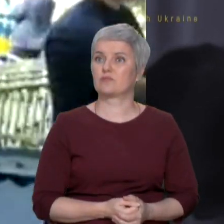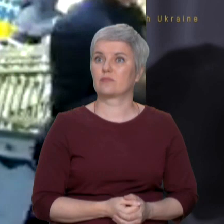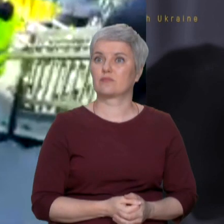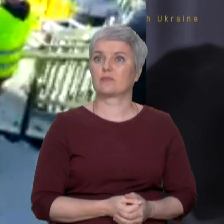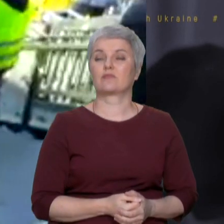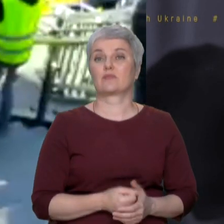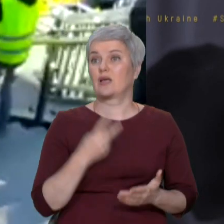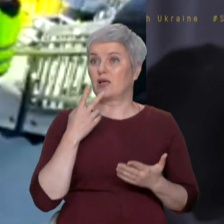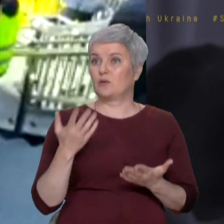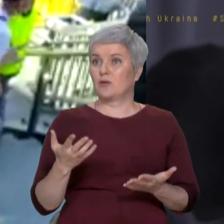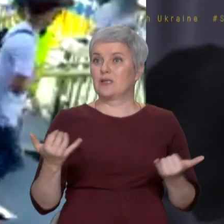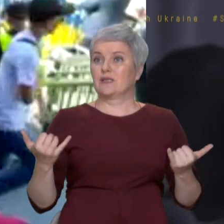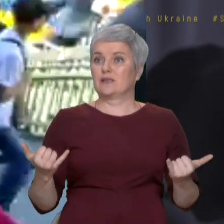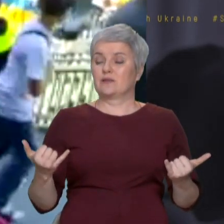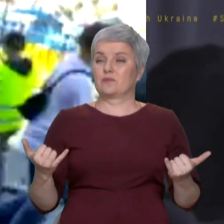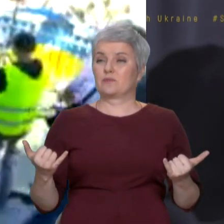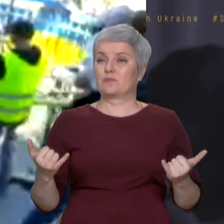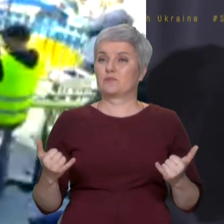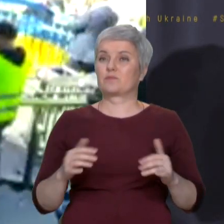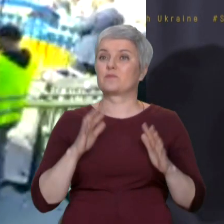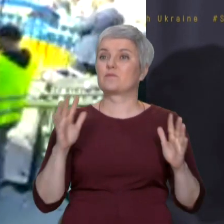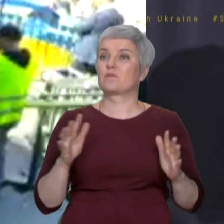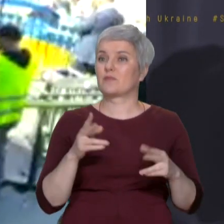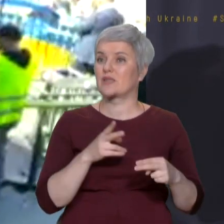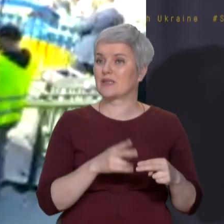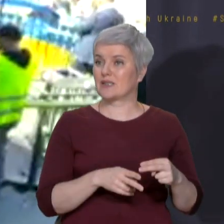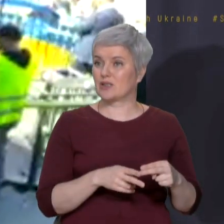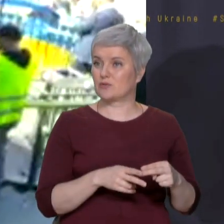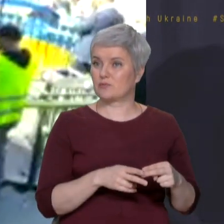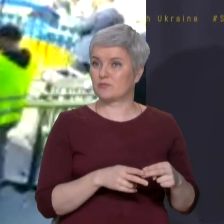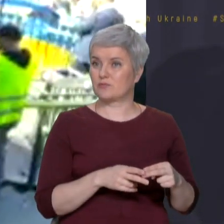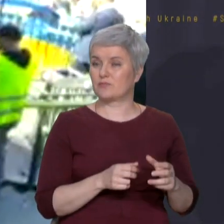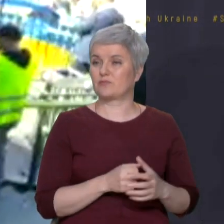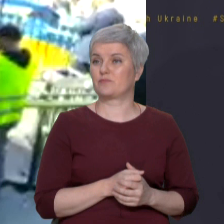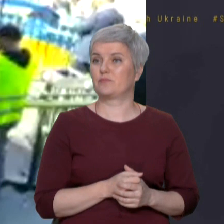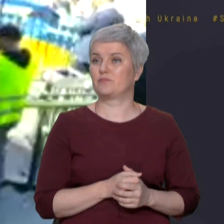Тому, як ви бачите, наразі ця пісня закінчилася.